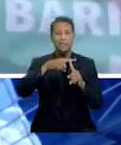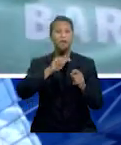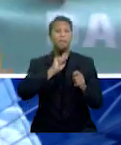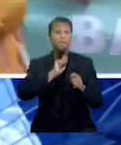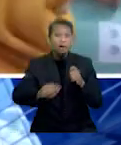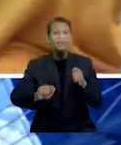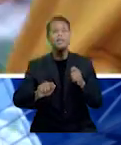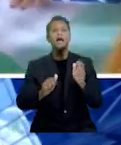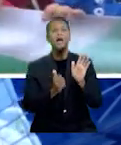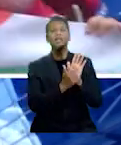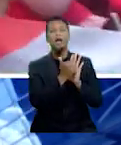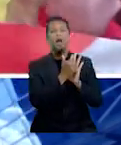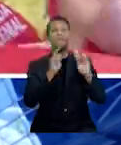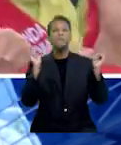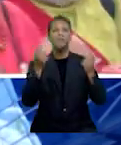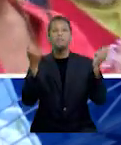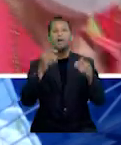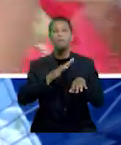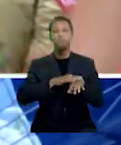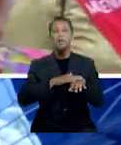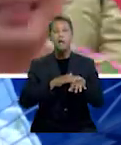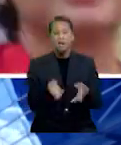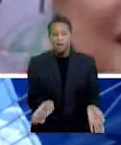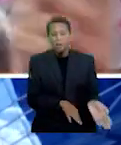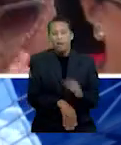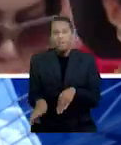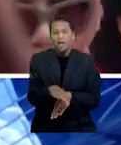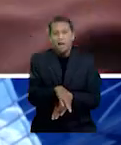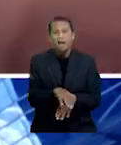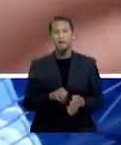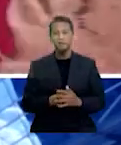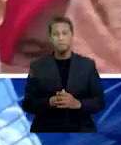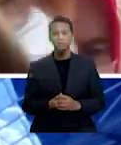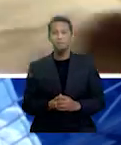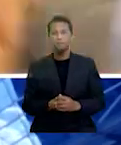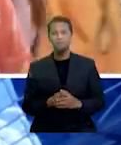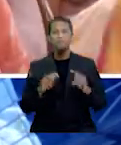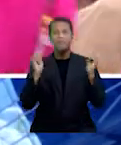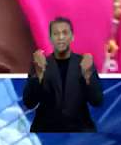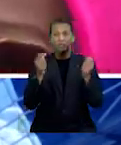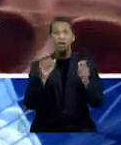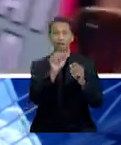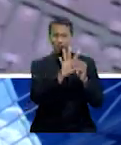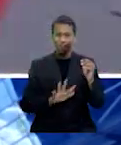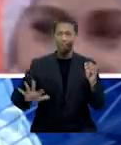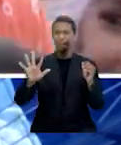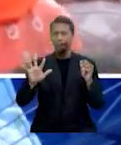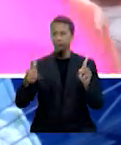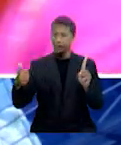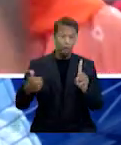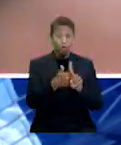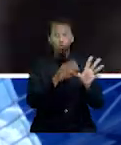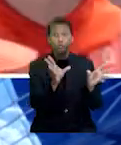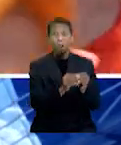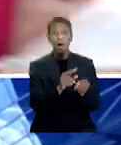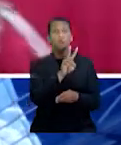parade berkebaya ataupun juga parade kirab budaya Nusantara yang mana diikuti oleh lebih dari 20.000